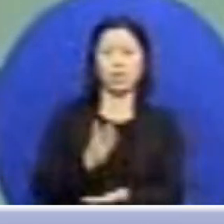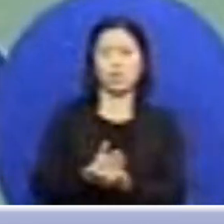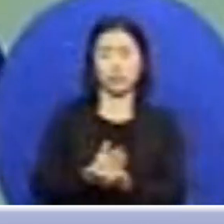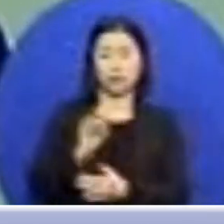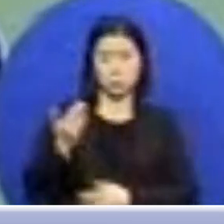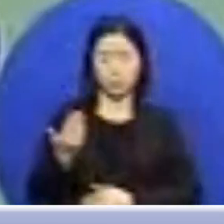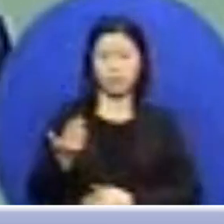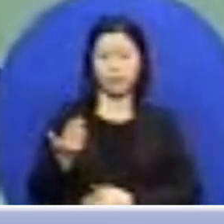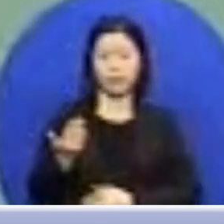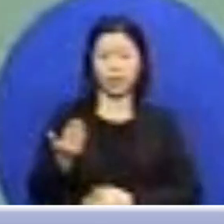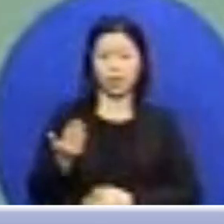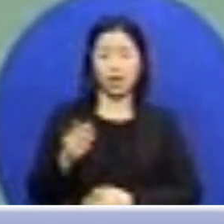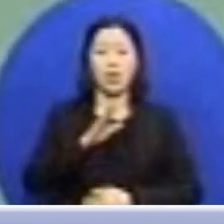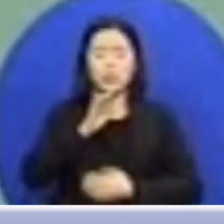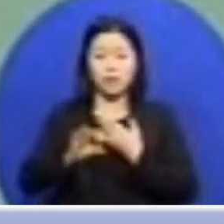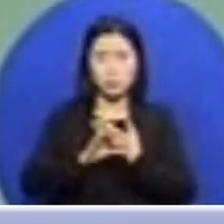그러면 추위에 놀라운 역사가 일어 나요